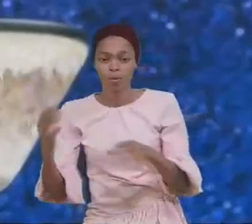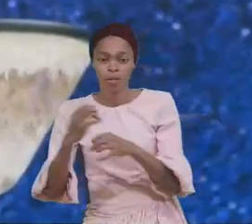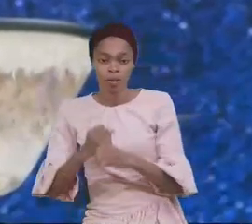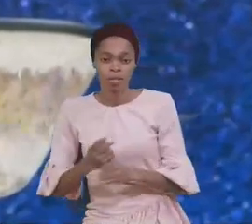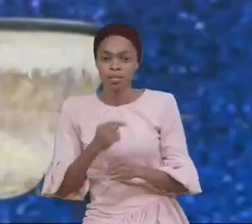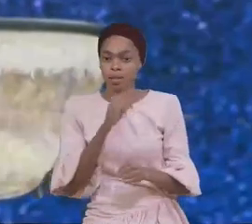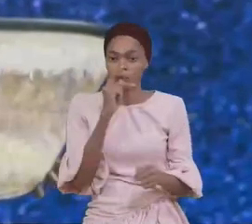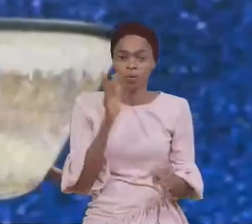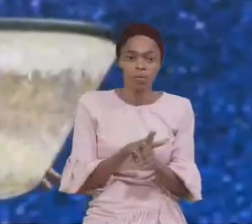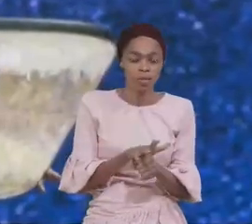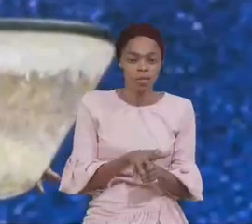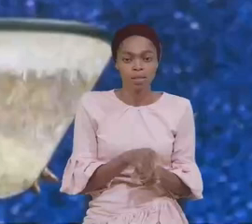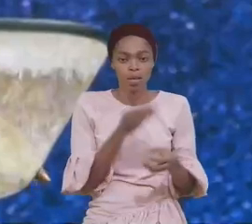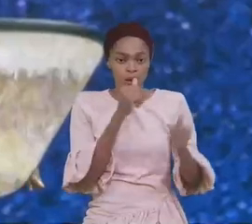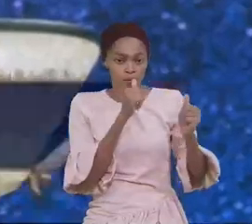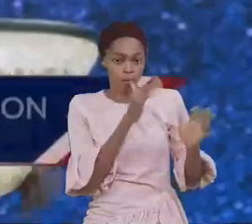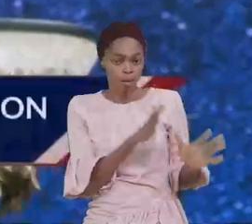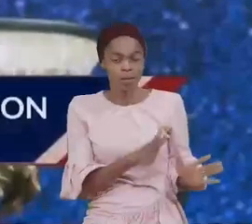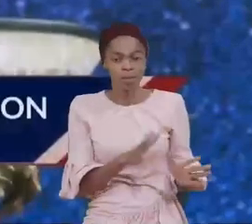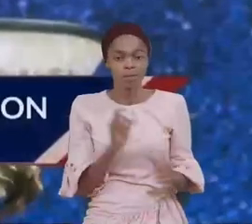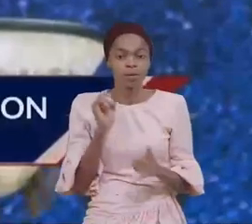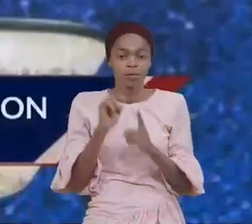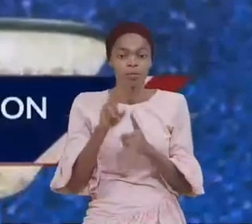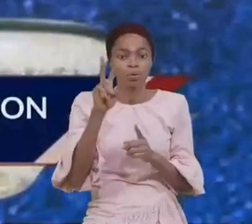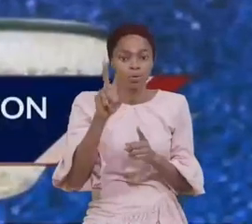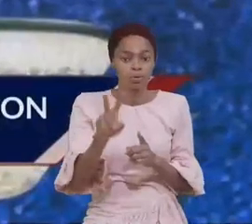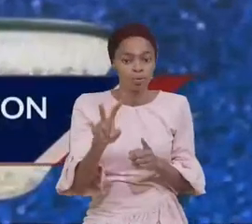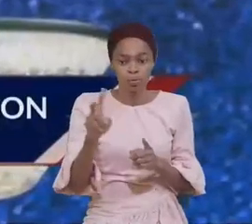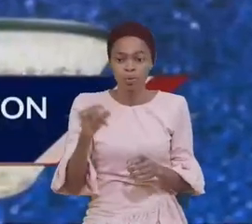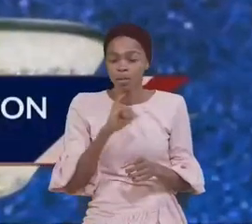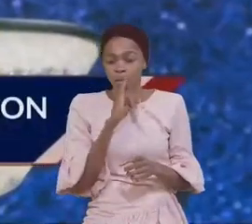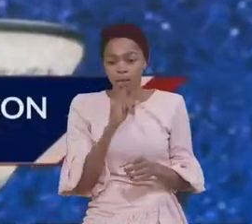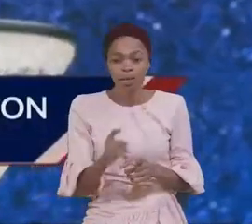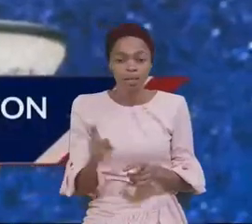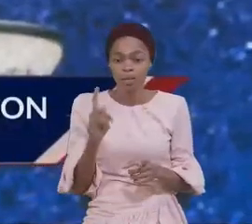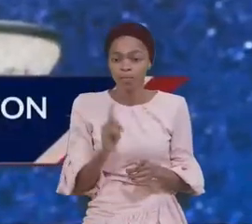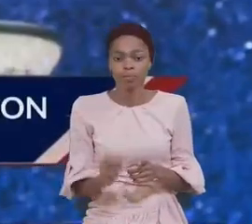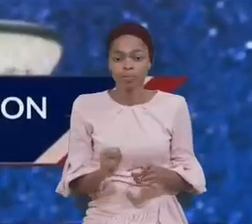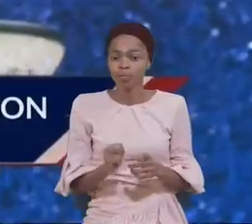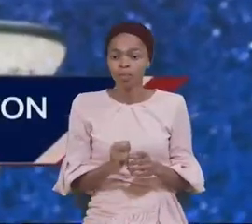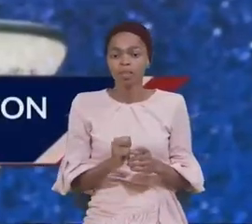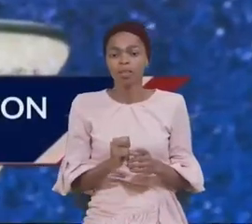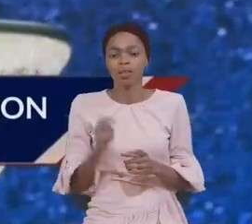promis. Deux, c'est la poursuite.